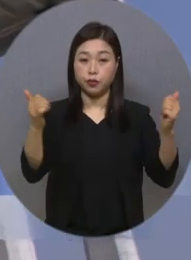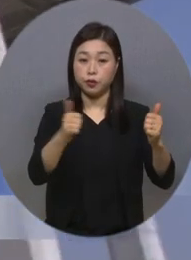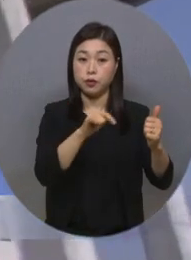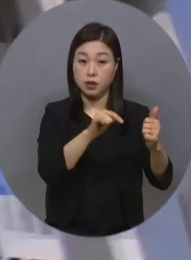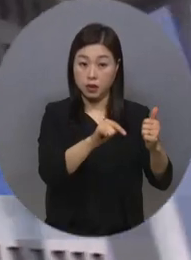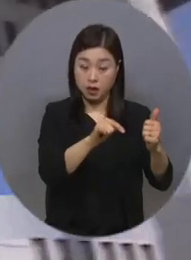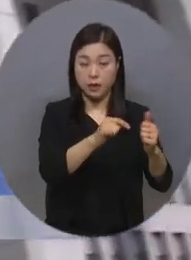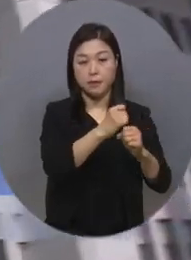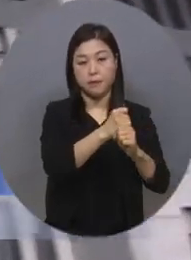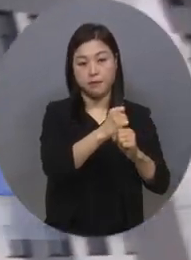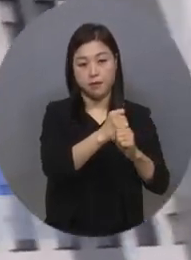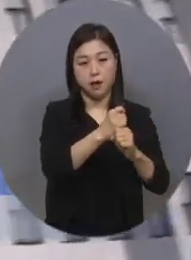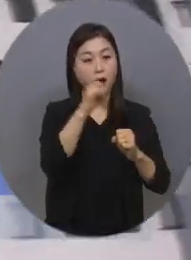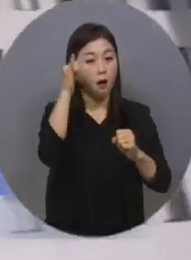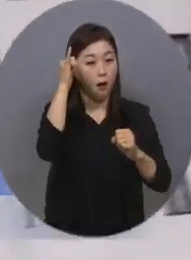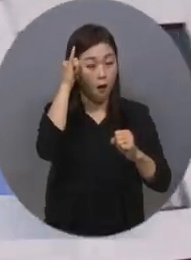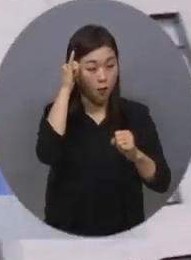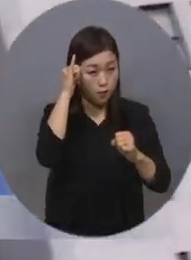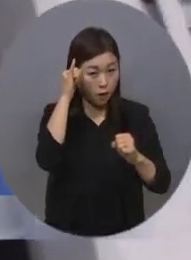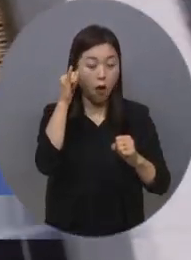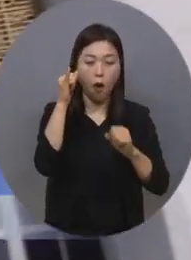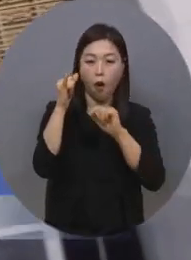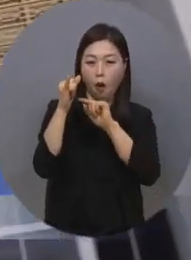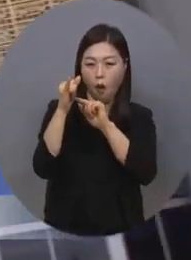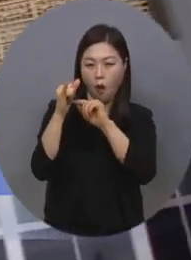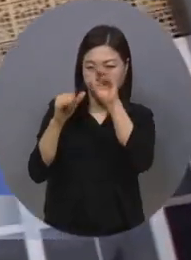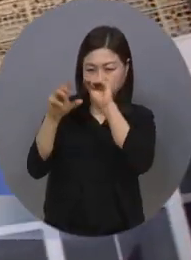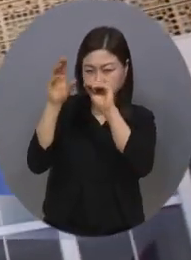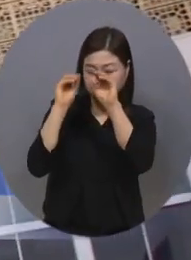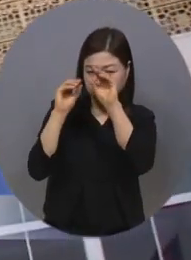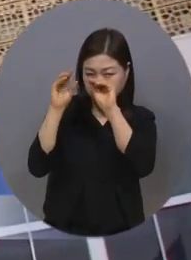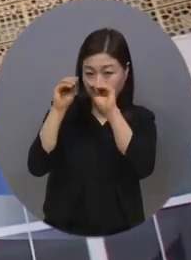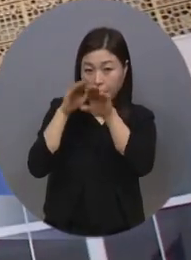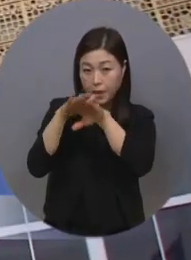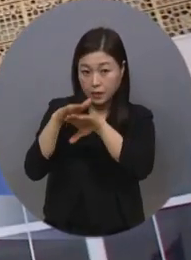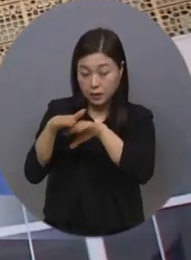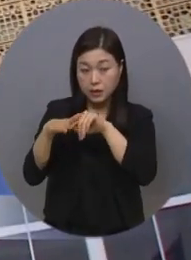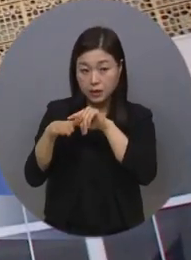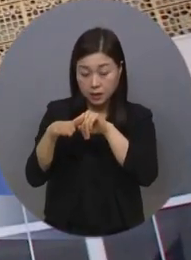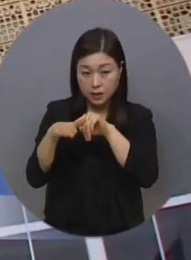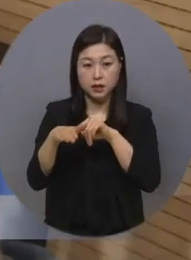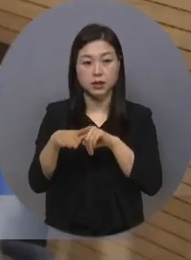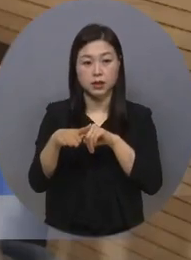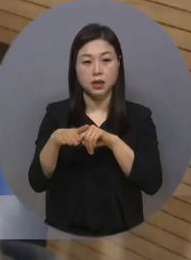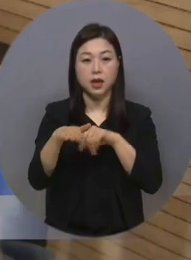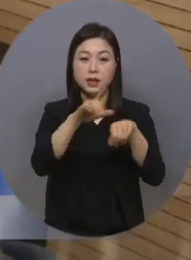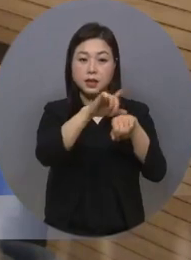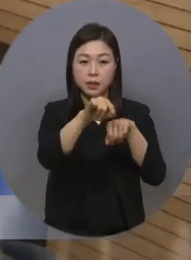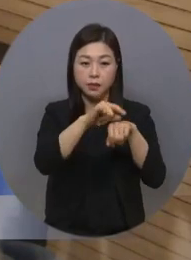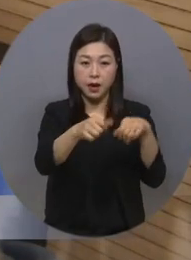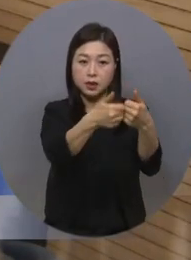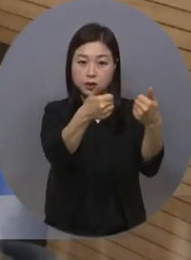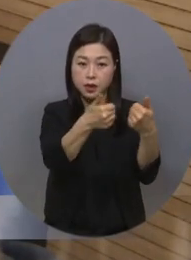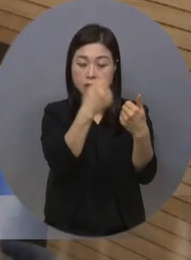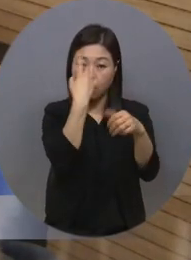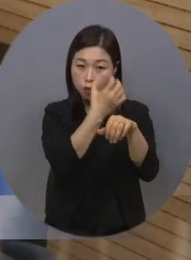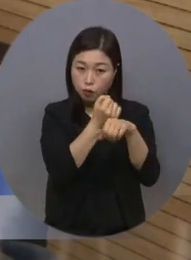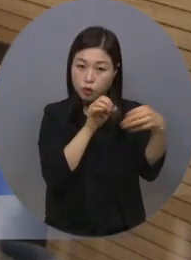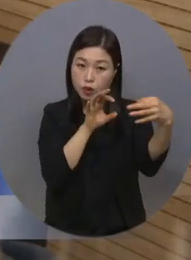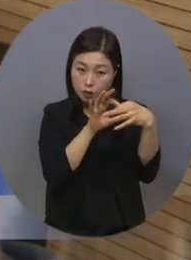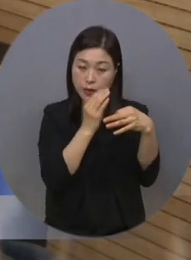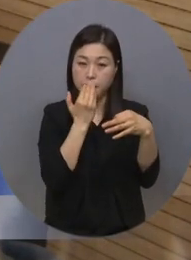국회가 구축한 음성인식 학습 데이터는 향후 일반의 공개해 지방의회와 연구기관 등의 활용할 수 있도록 할